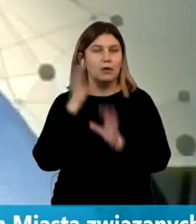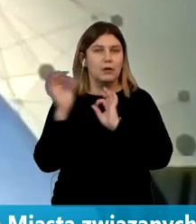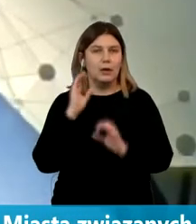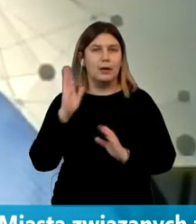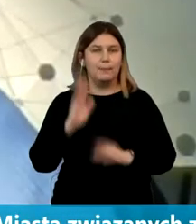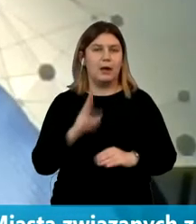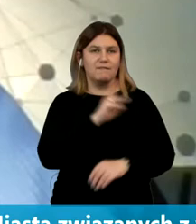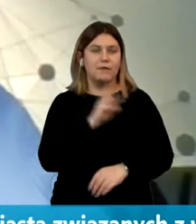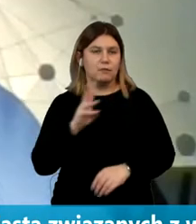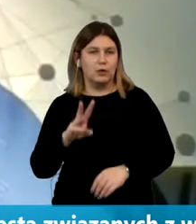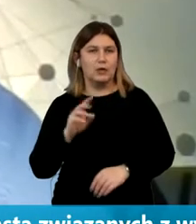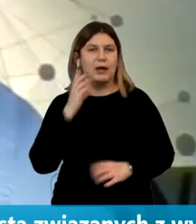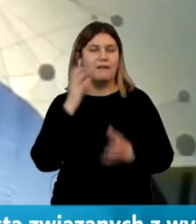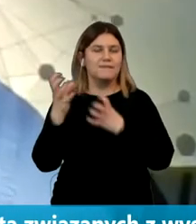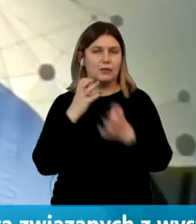stronie